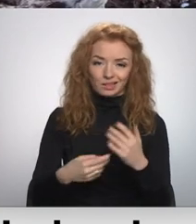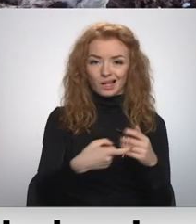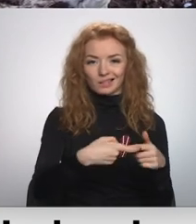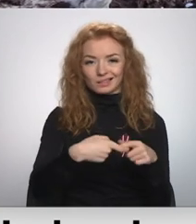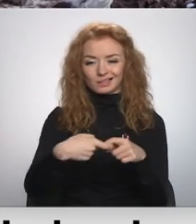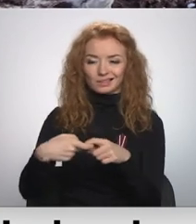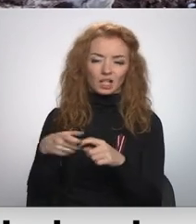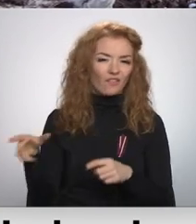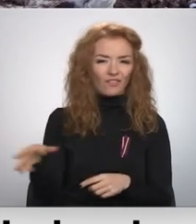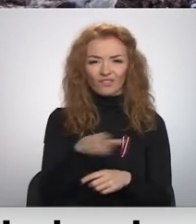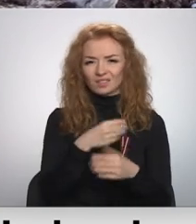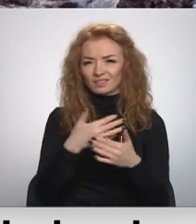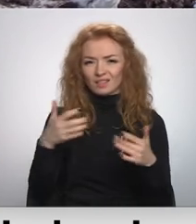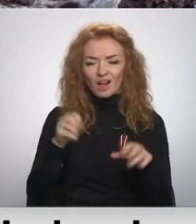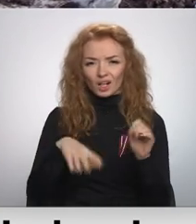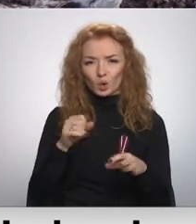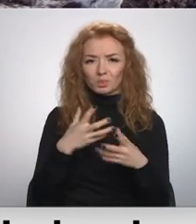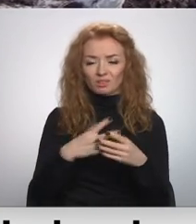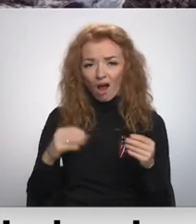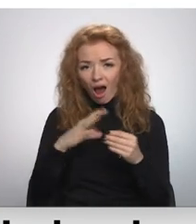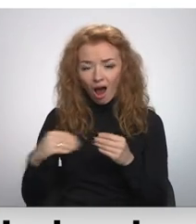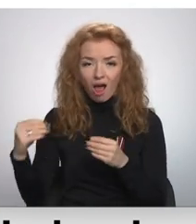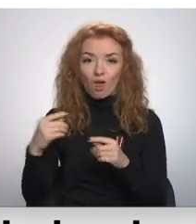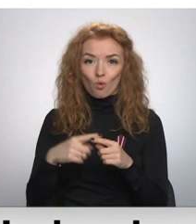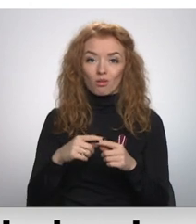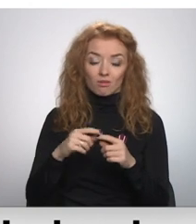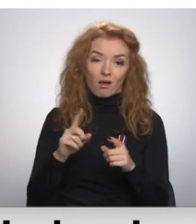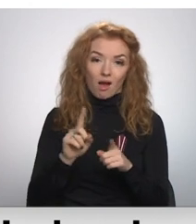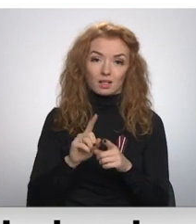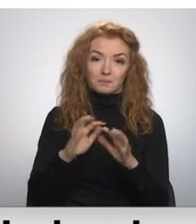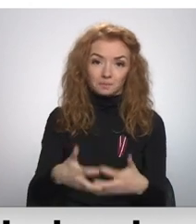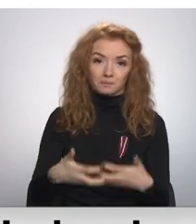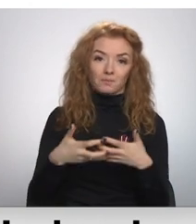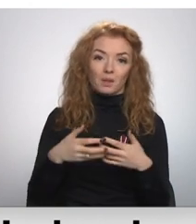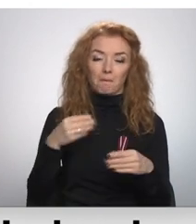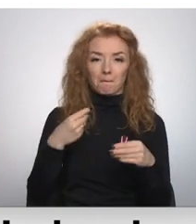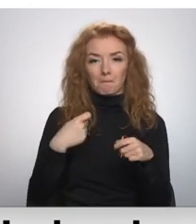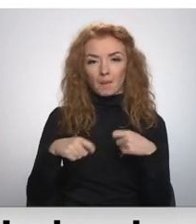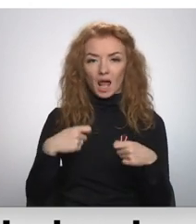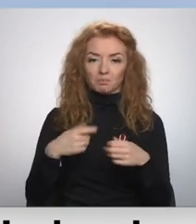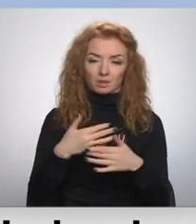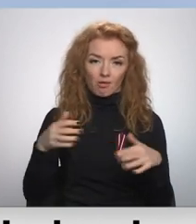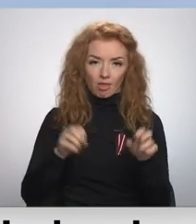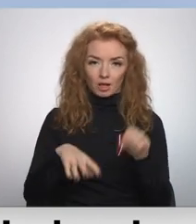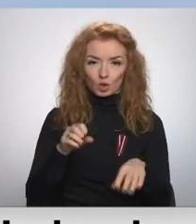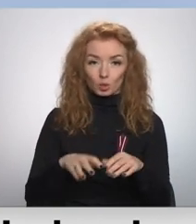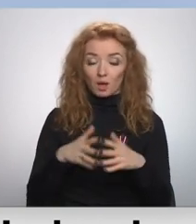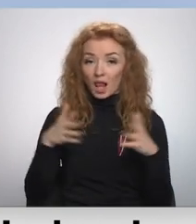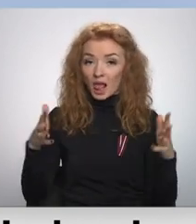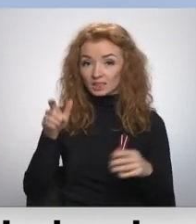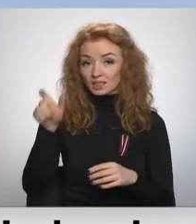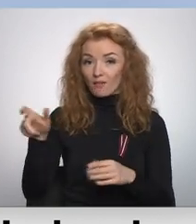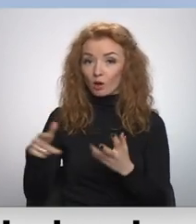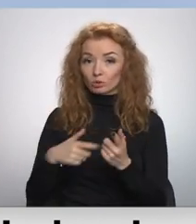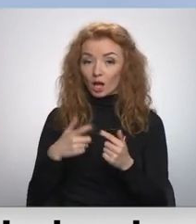visādas drazes, zāles, un tad līdz ar to arī tiek noķerts arī šie plastmasas visādi atkritumi. Liels cilvēku skaits